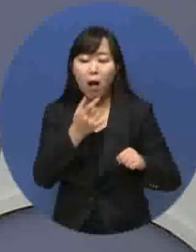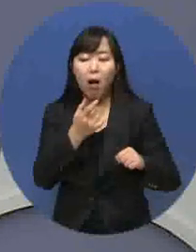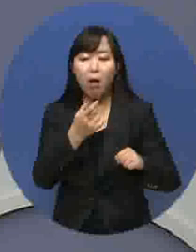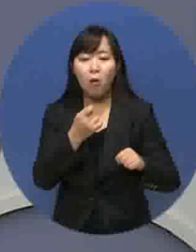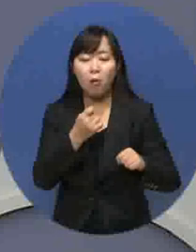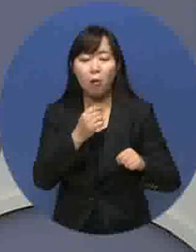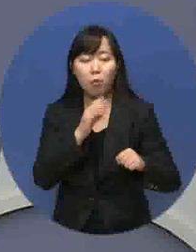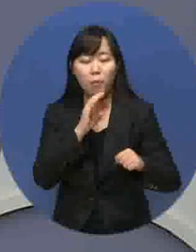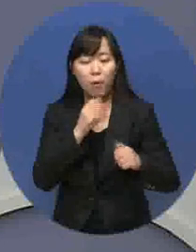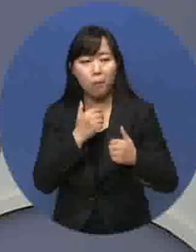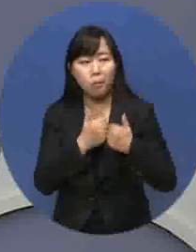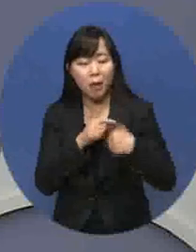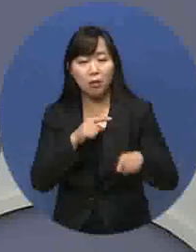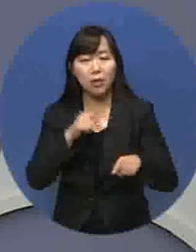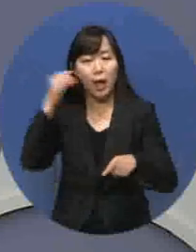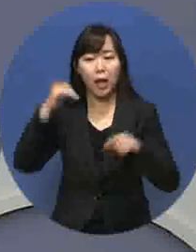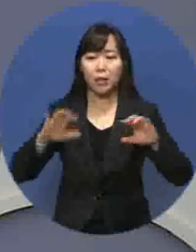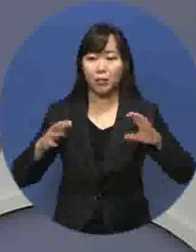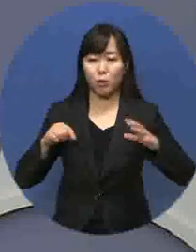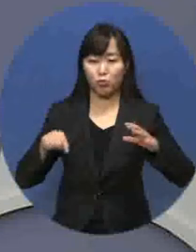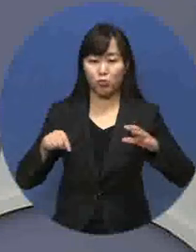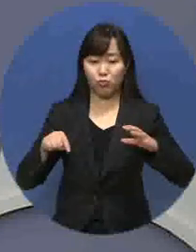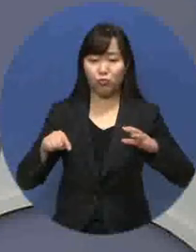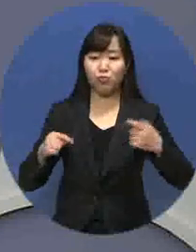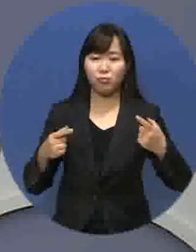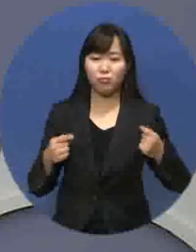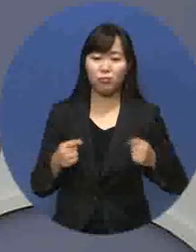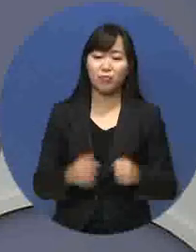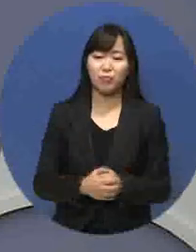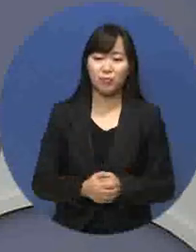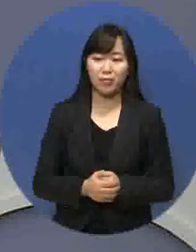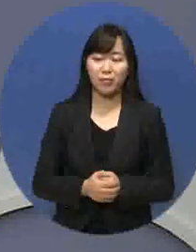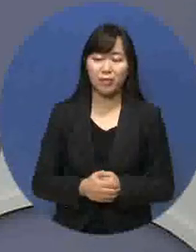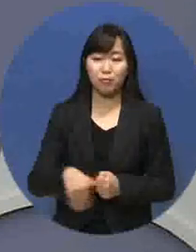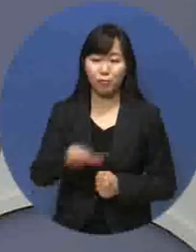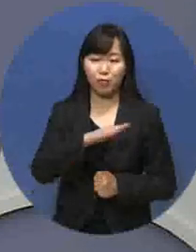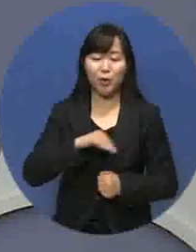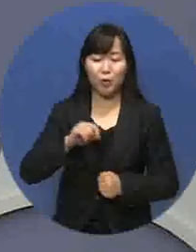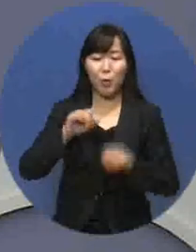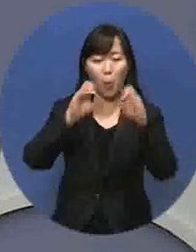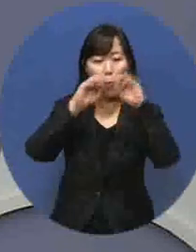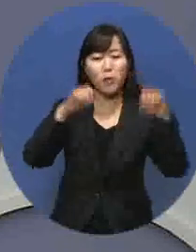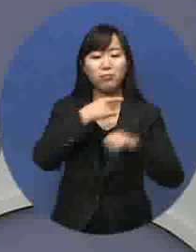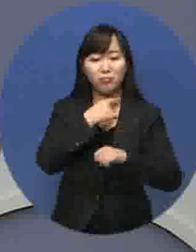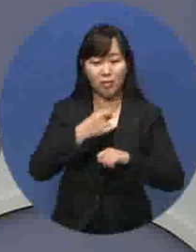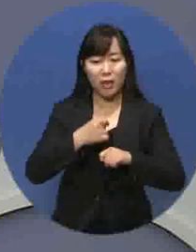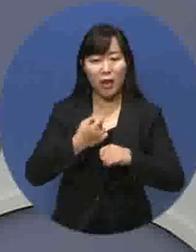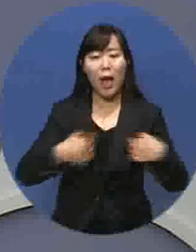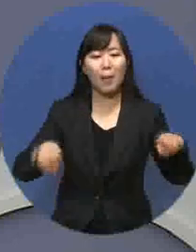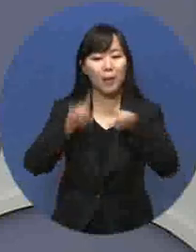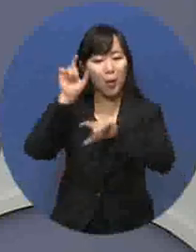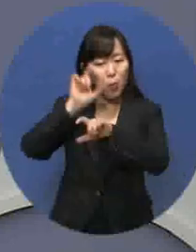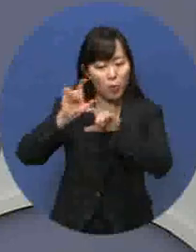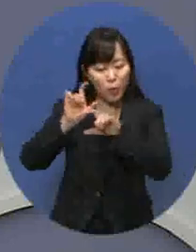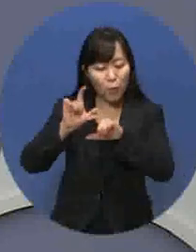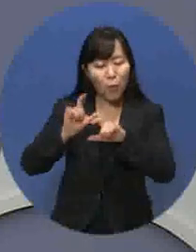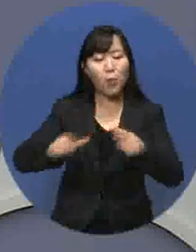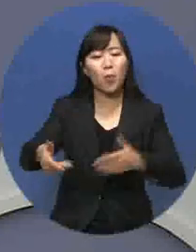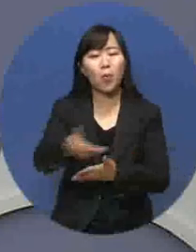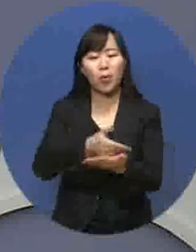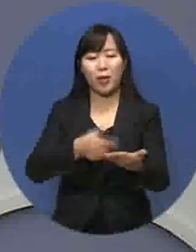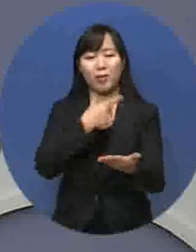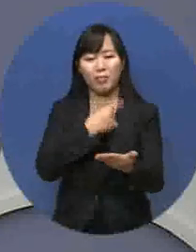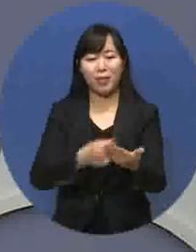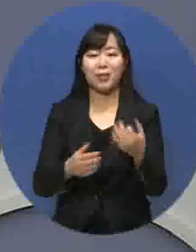아이러니하게도 대한민국이었거든요. 그렇죠. 그런 부분들에 대해서 조금 이제 어필을 좀 하고 싶었고요. 같이 좀 고민을 하고 공유를 좀